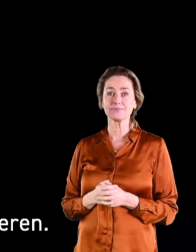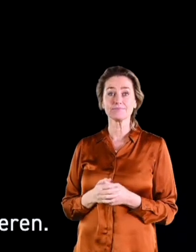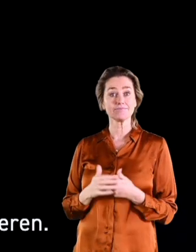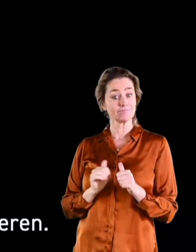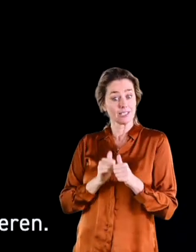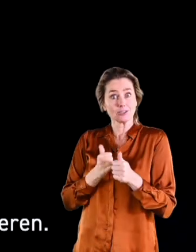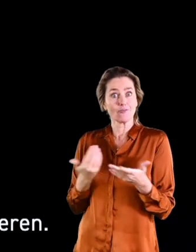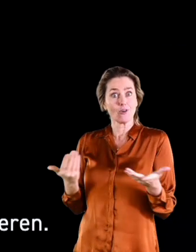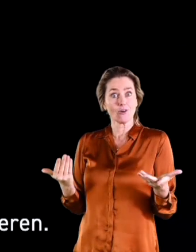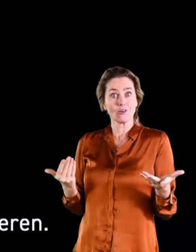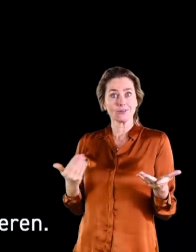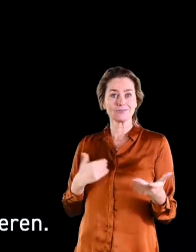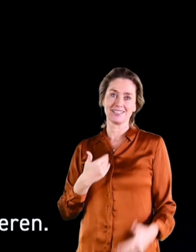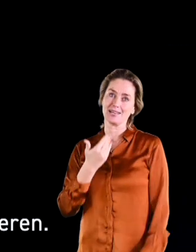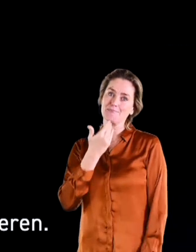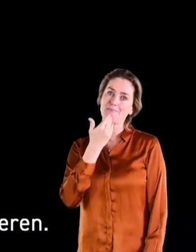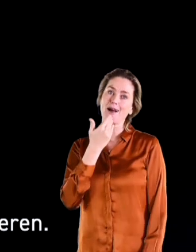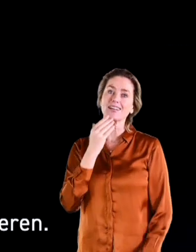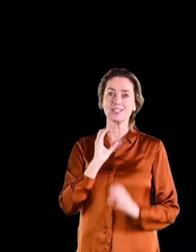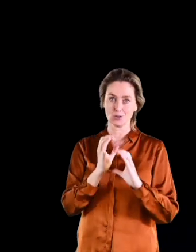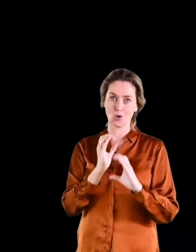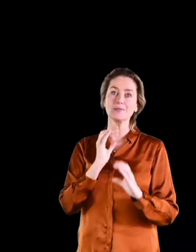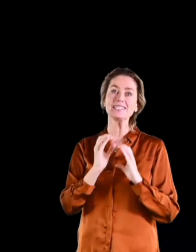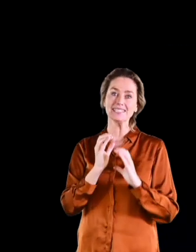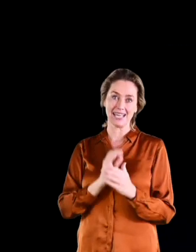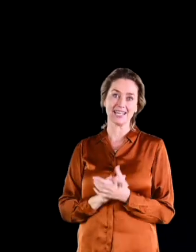waardoor ik makkelijker kan communiceren.